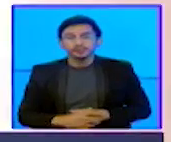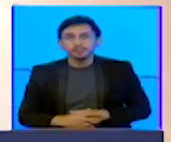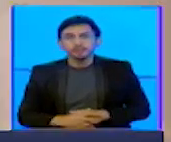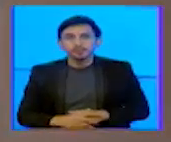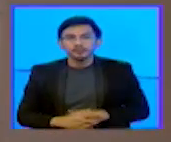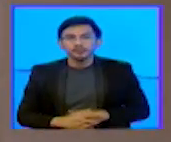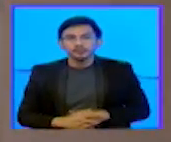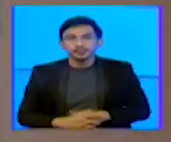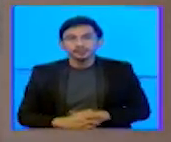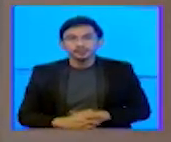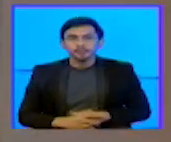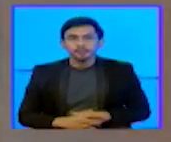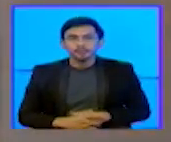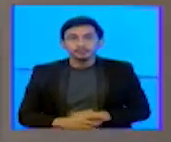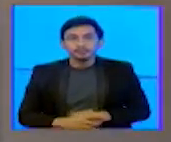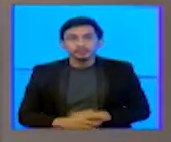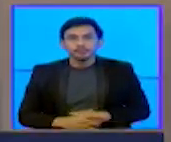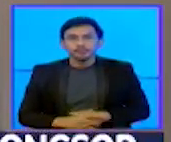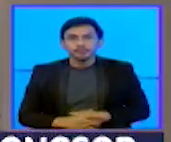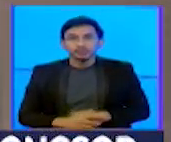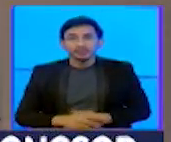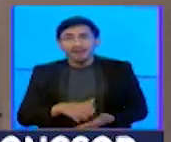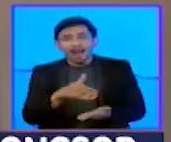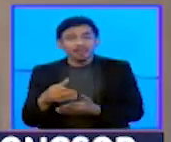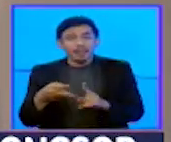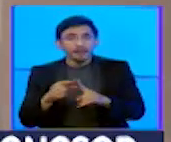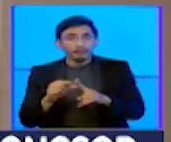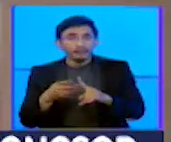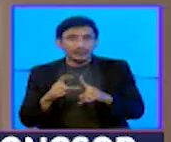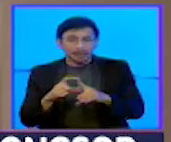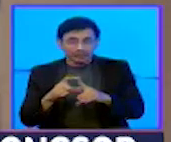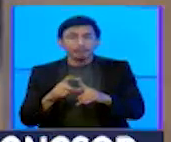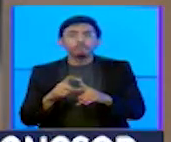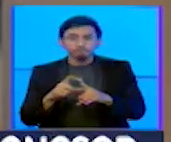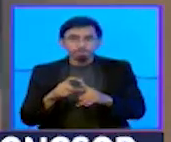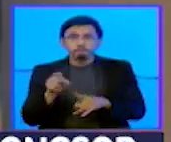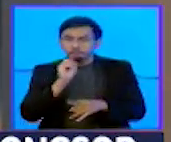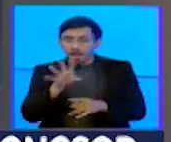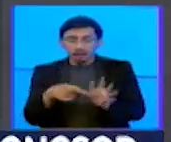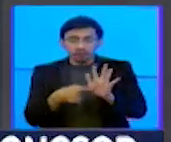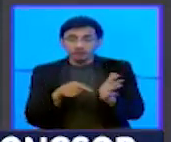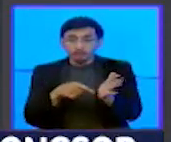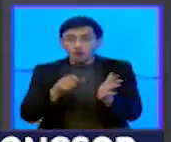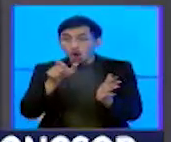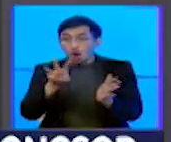habis. Data BNPB, 3 warga meninggal dunia dan seorang hilang akibat banjir di Manado.